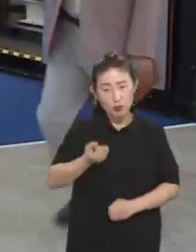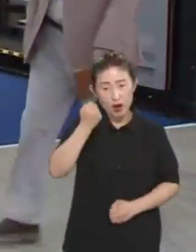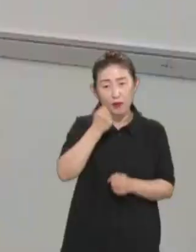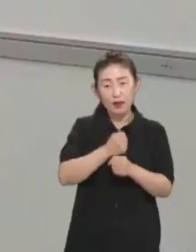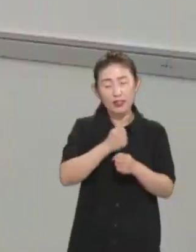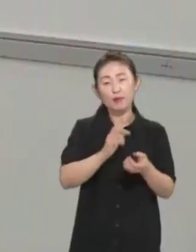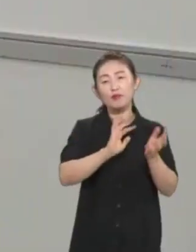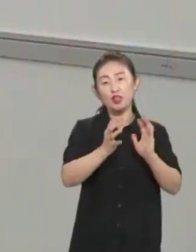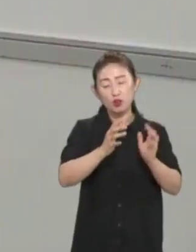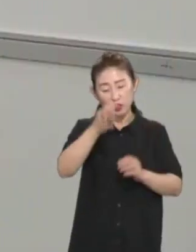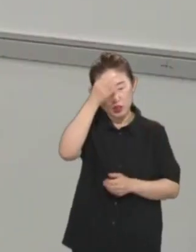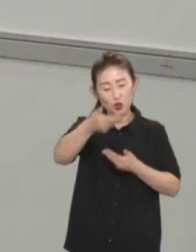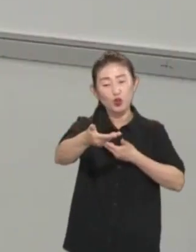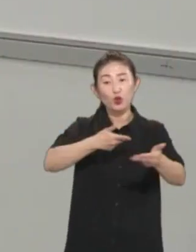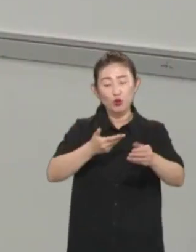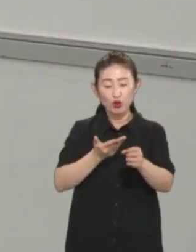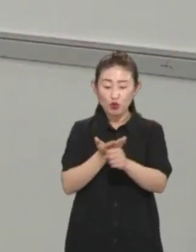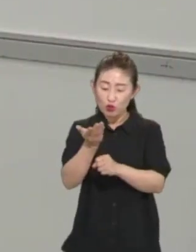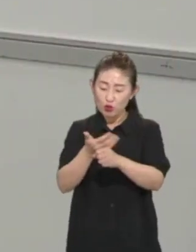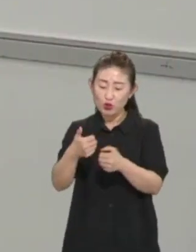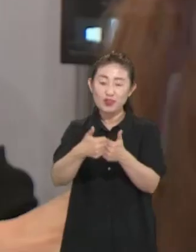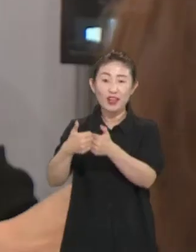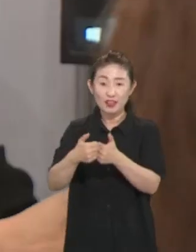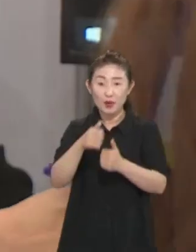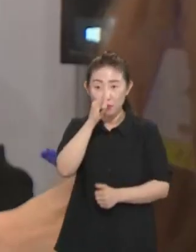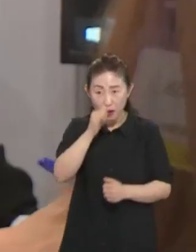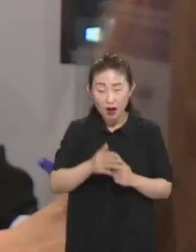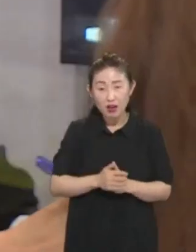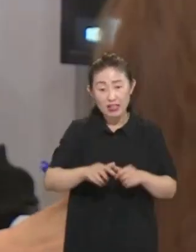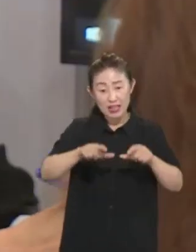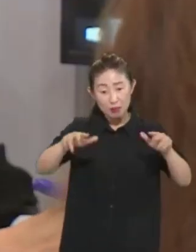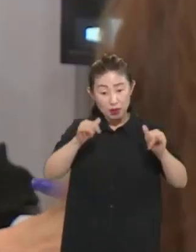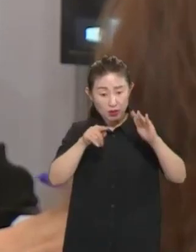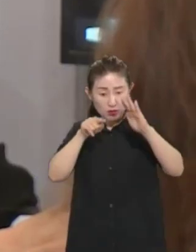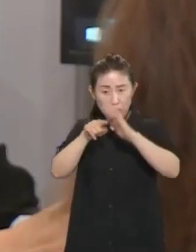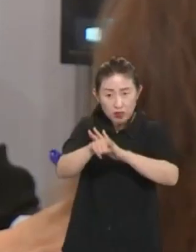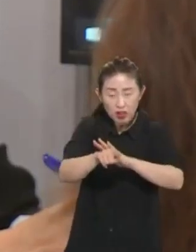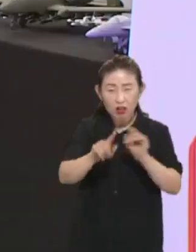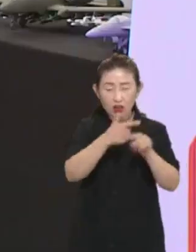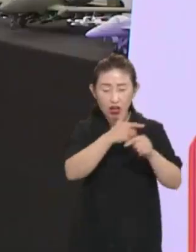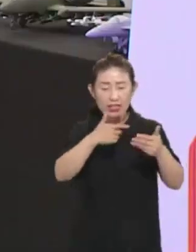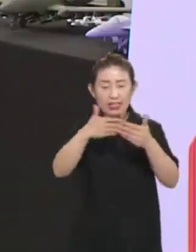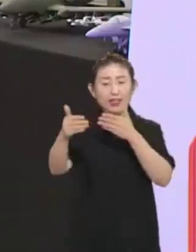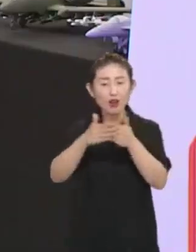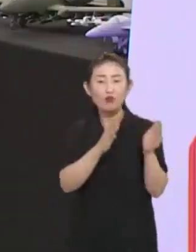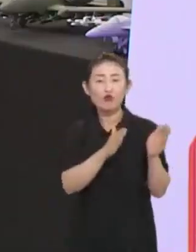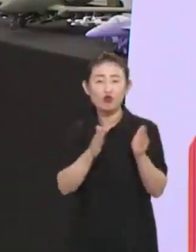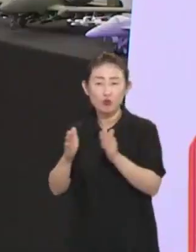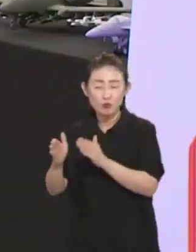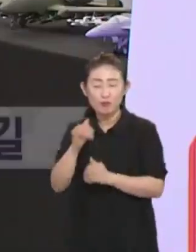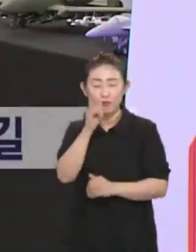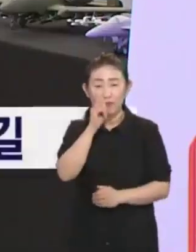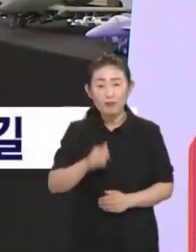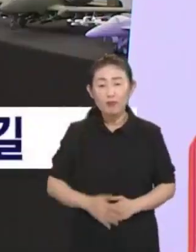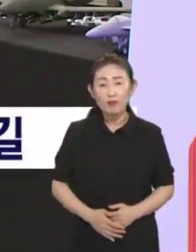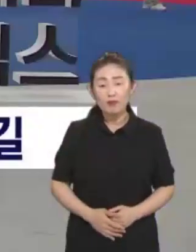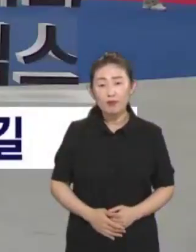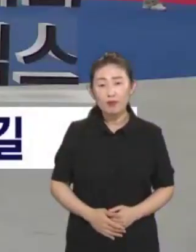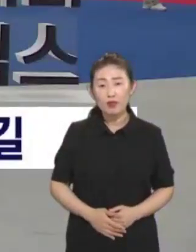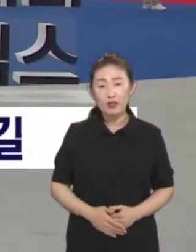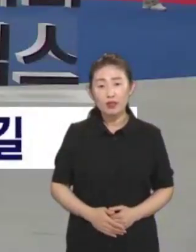세미나와 기술 교류회, 수출 상담회뿐 아니라 일반 관람객들을 위한 다양한 체험과 볼거리들도